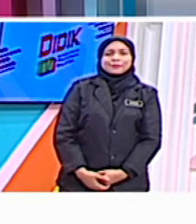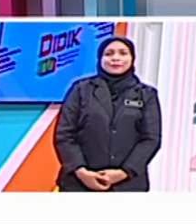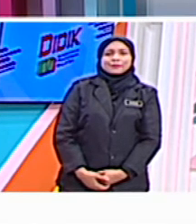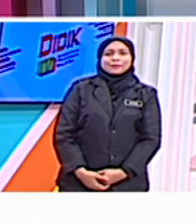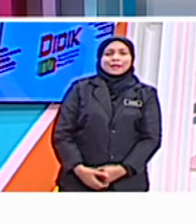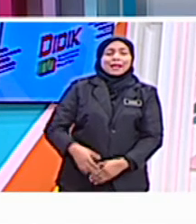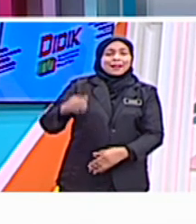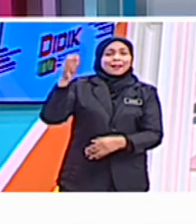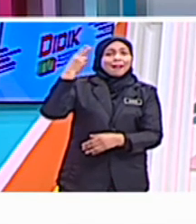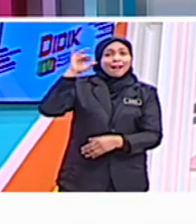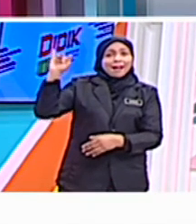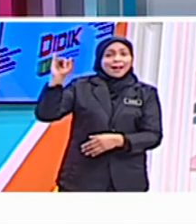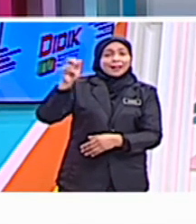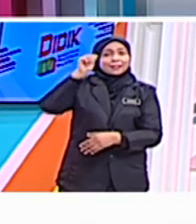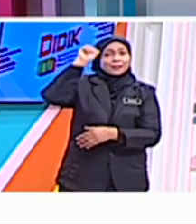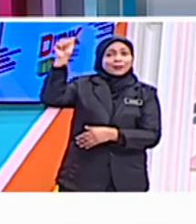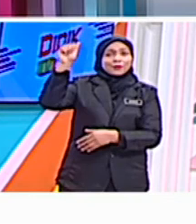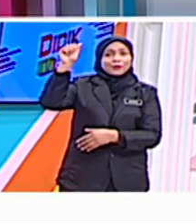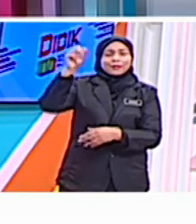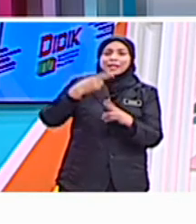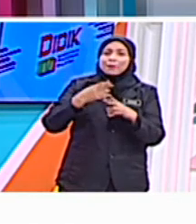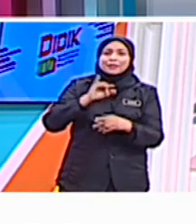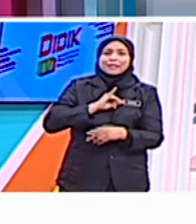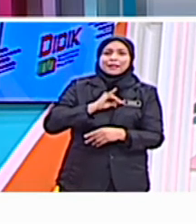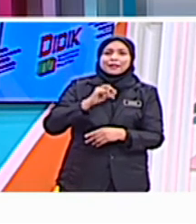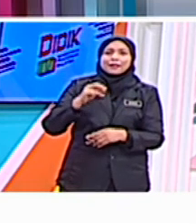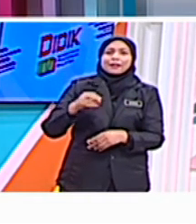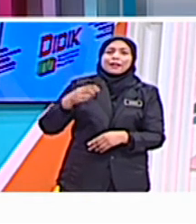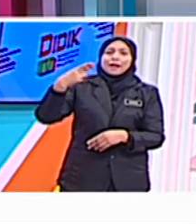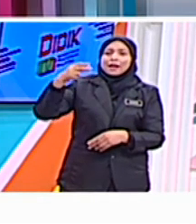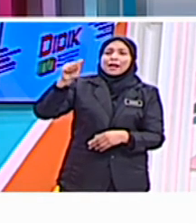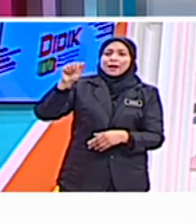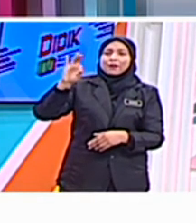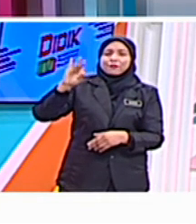Hai, assalamualaikum. Waalaikumsalam.